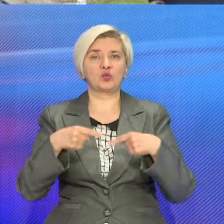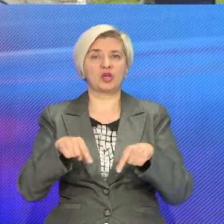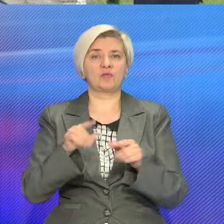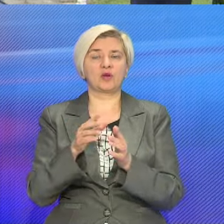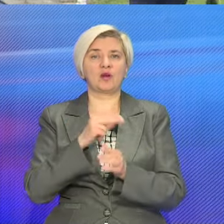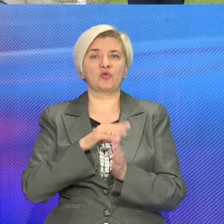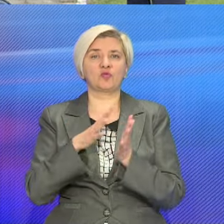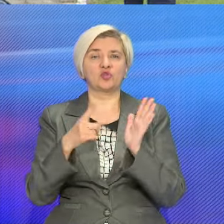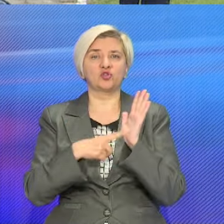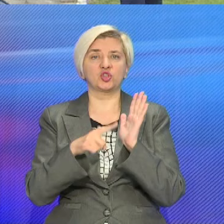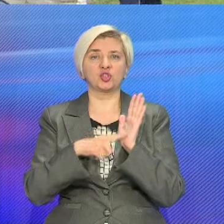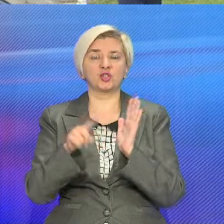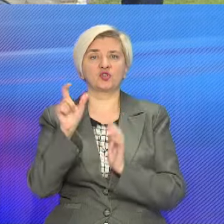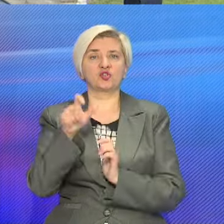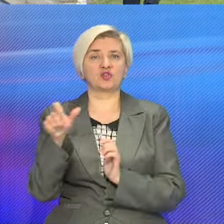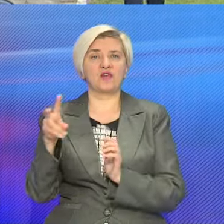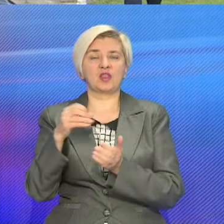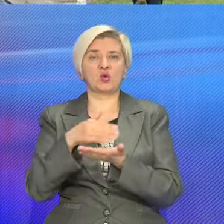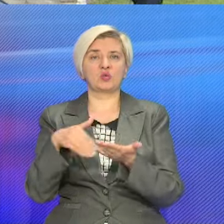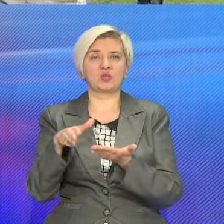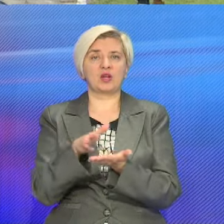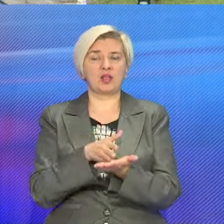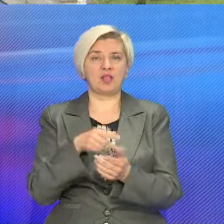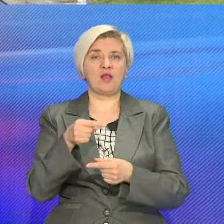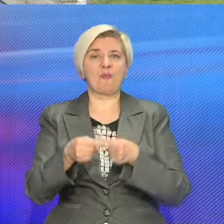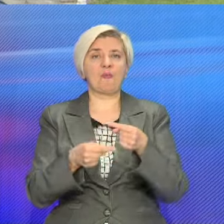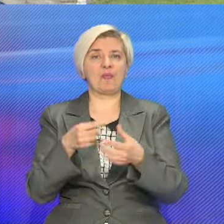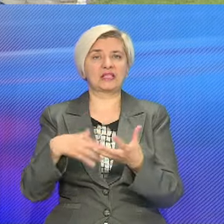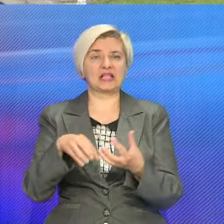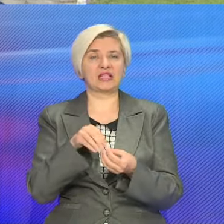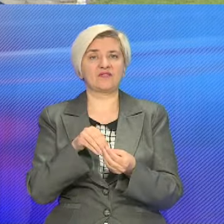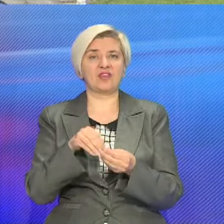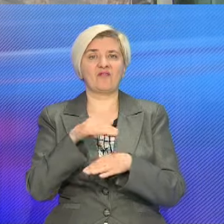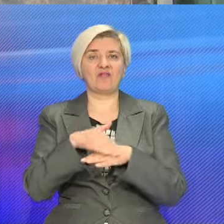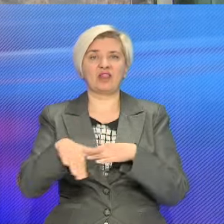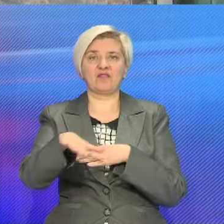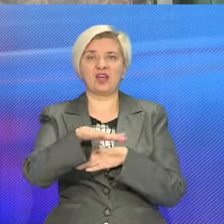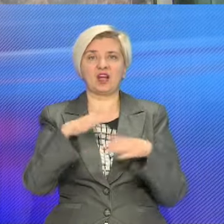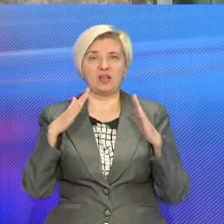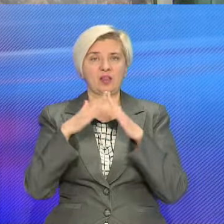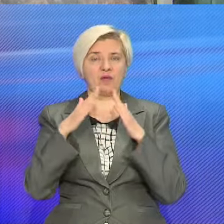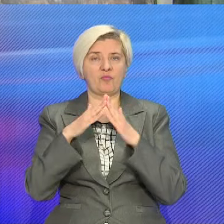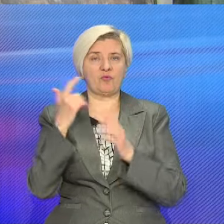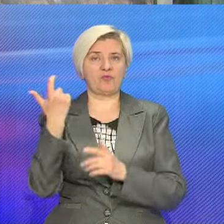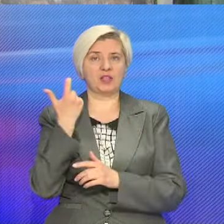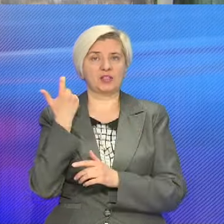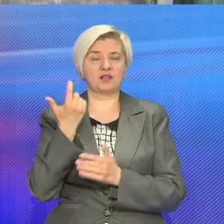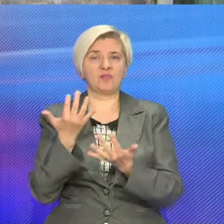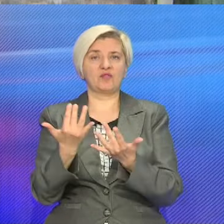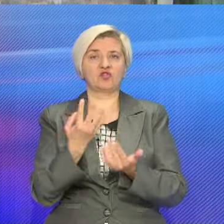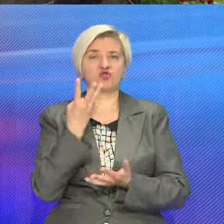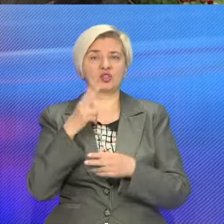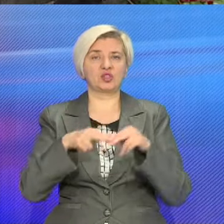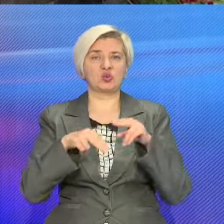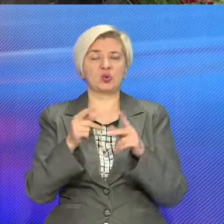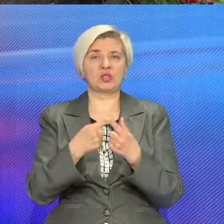60 человек на устранение последствий непосредственно уже во дворах, в домовладениях. Привлечено 4 строительных организации